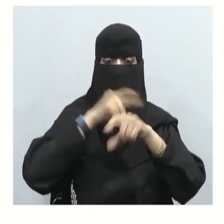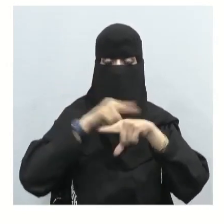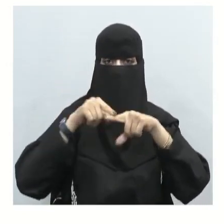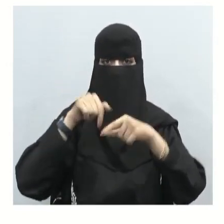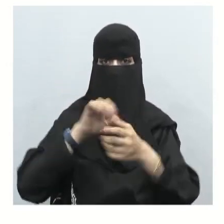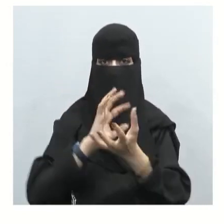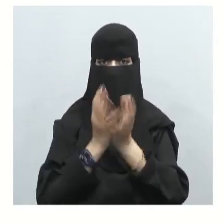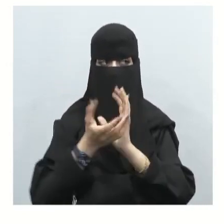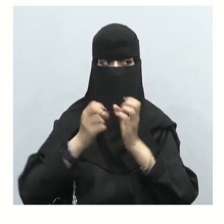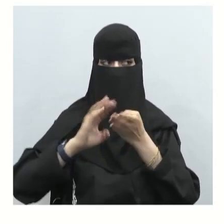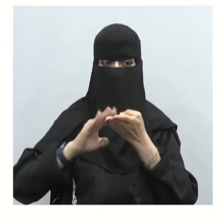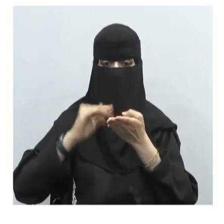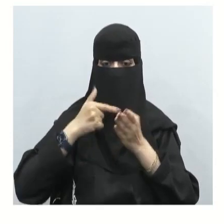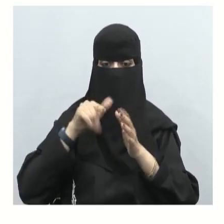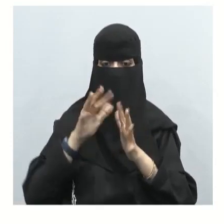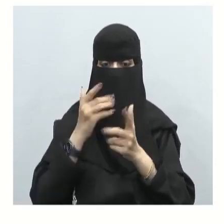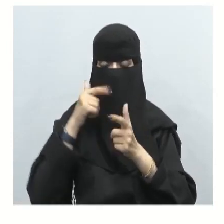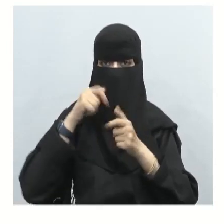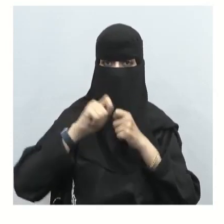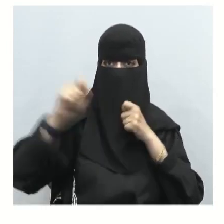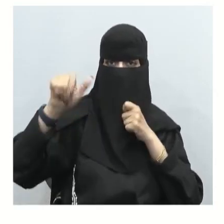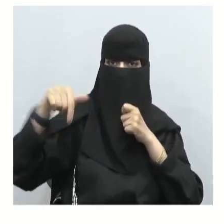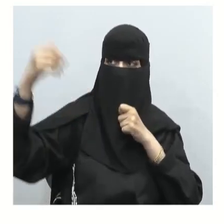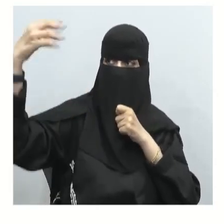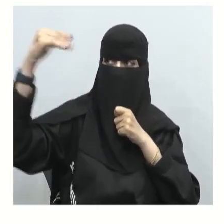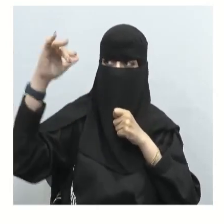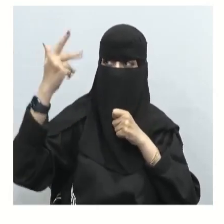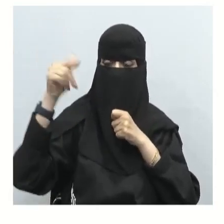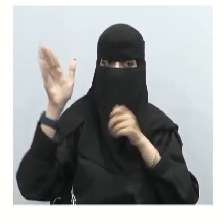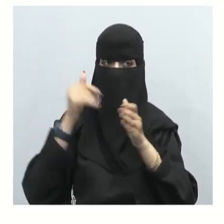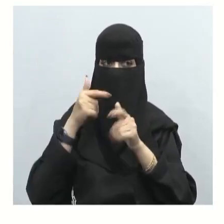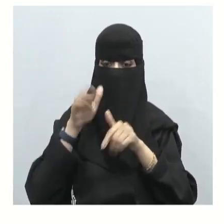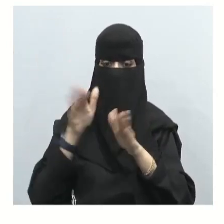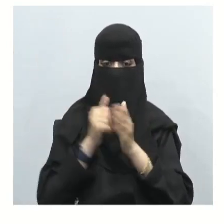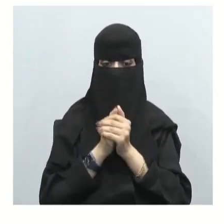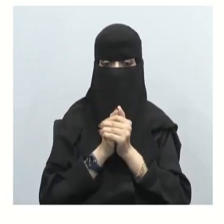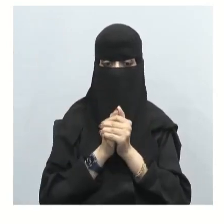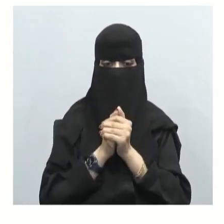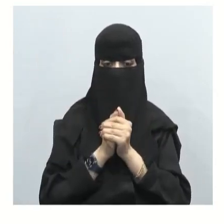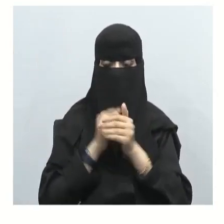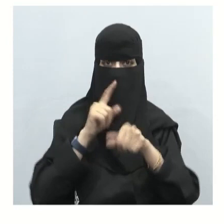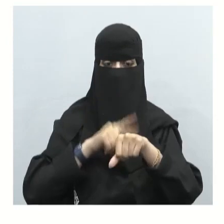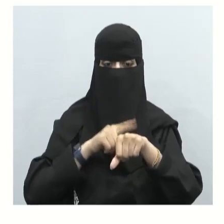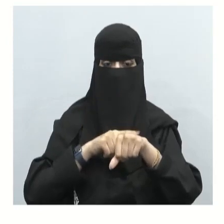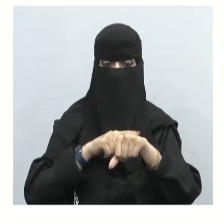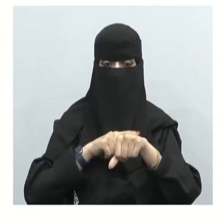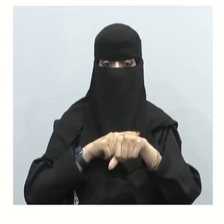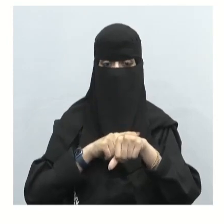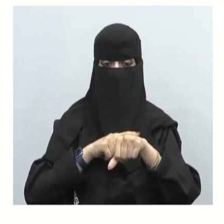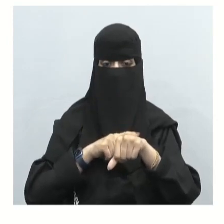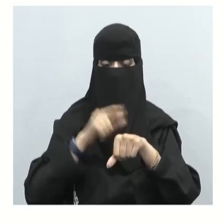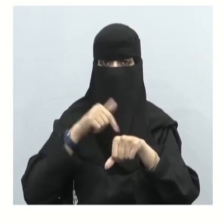الارض فكم تبعد الشمس عنها اذا ثمانيه هذه عباره عن الزمن 8